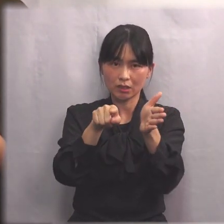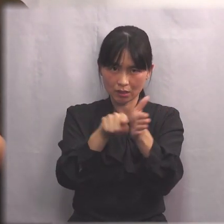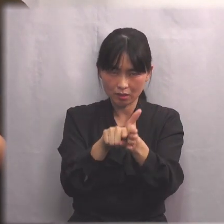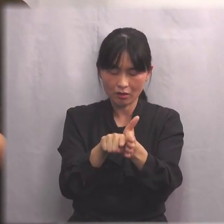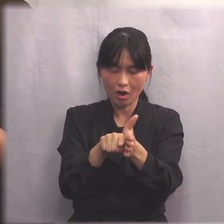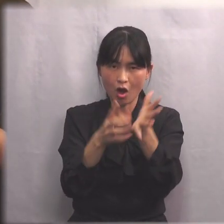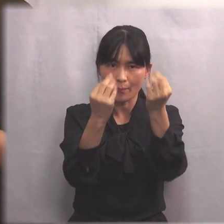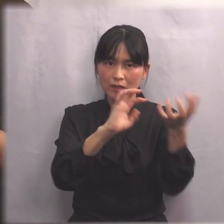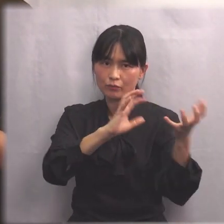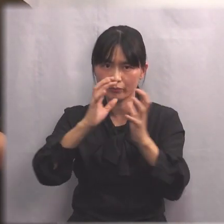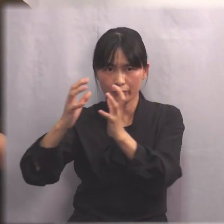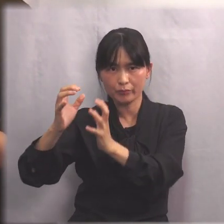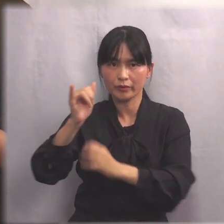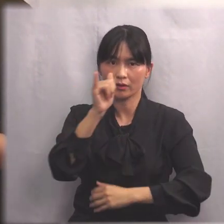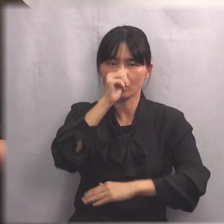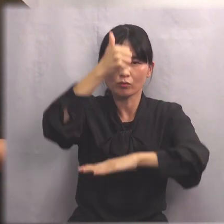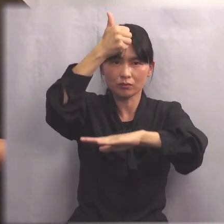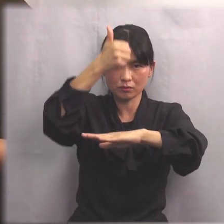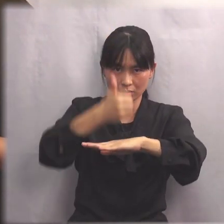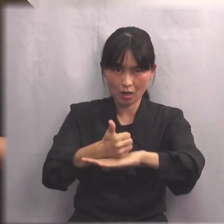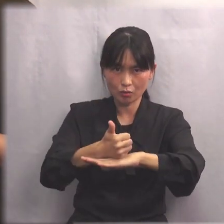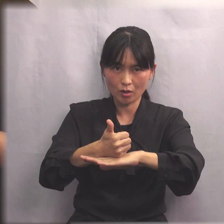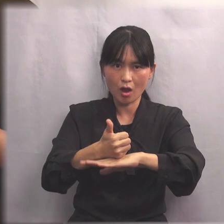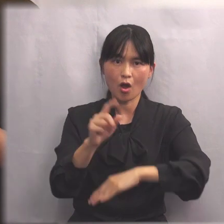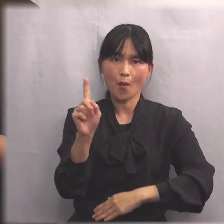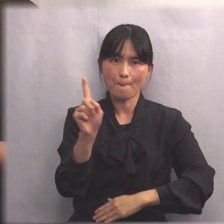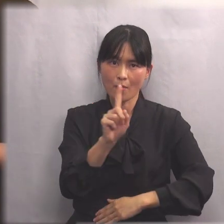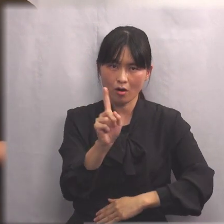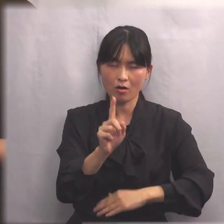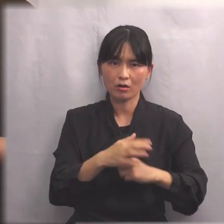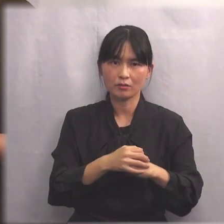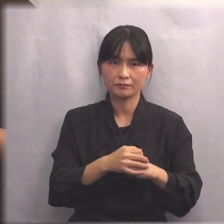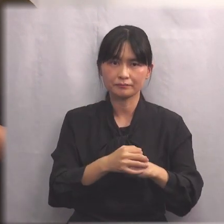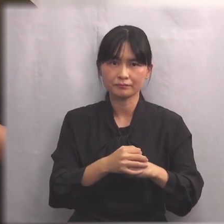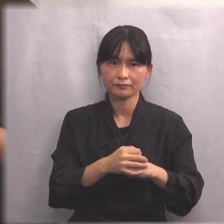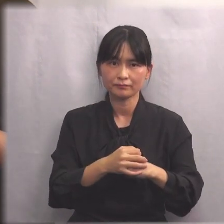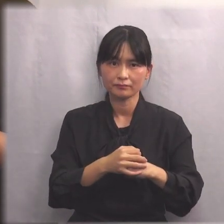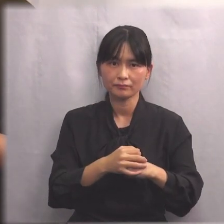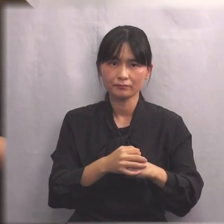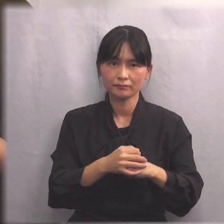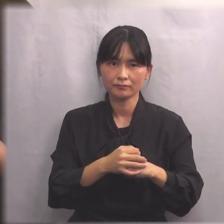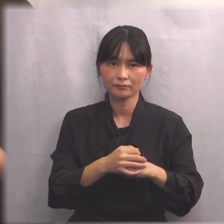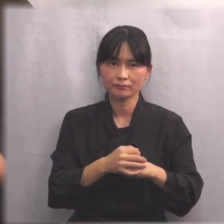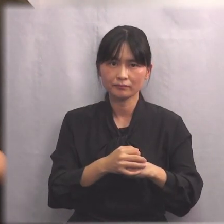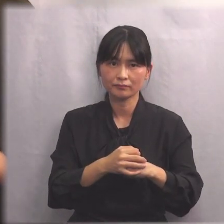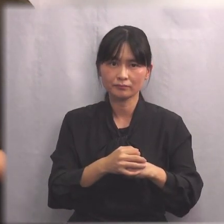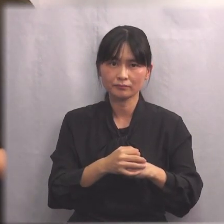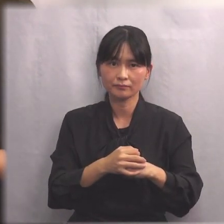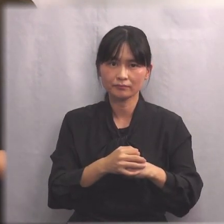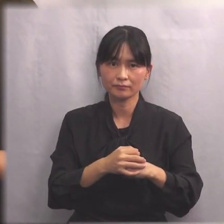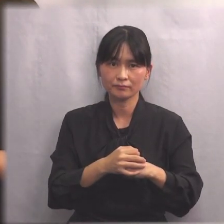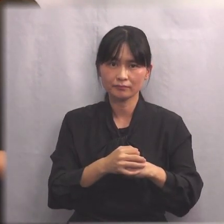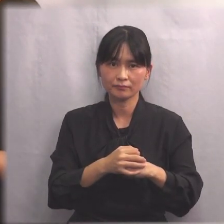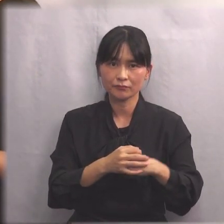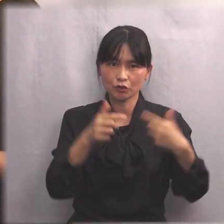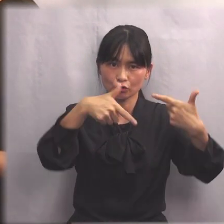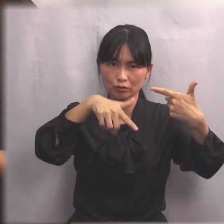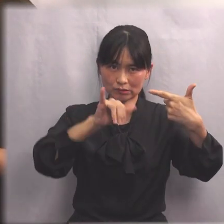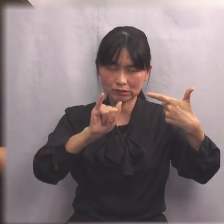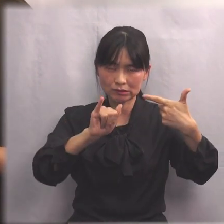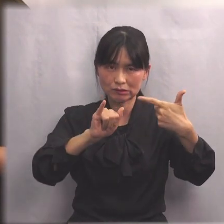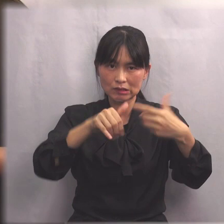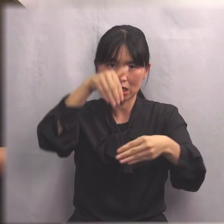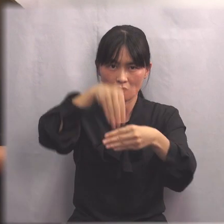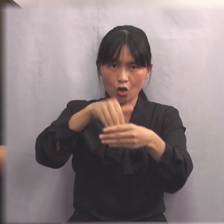하는 주제를 매우 심도 깊게 논의를 했습니다. 그리고 저희가 최종적으로 제안을 드리는 방식은